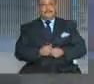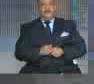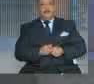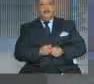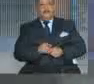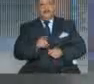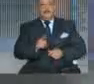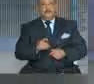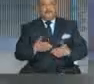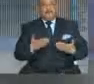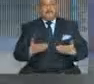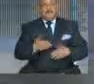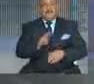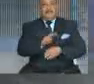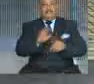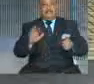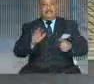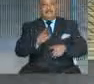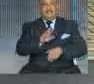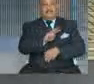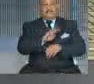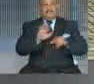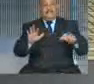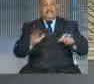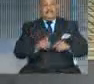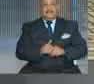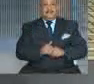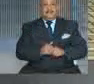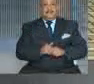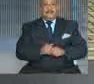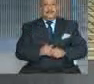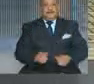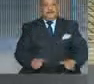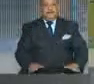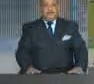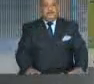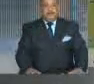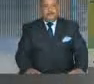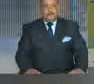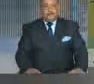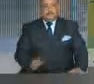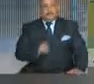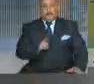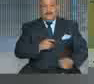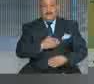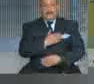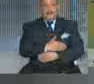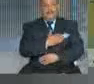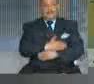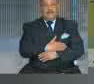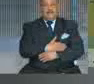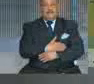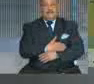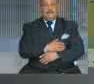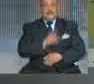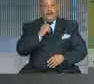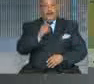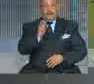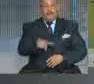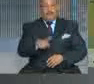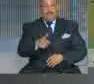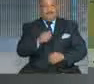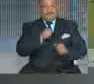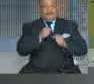26 و27 من مارس الجاري. إحياء لذكرى المرحوم محمد علي السندي بطل رياضة الفن النبيل، التأمت